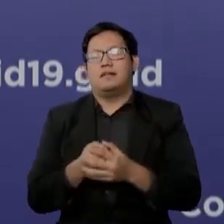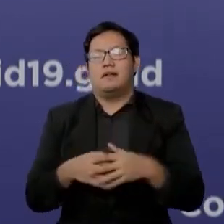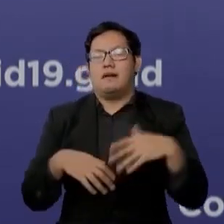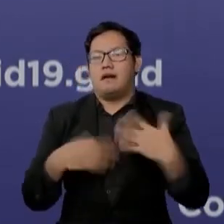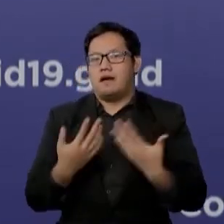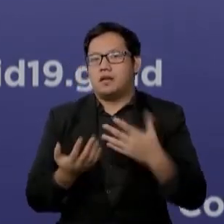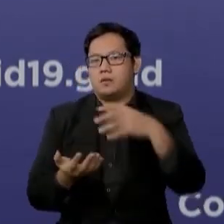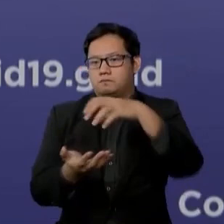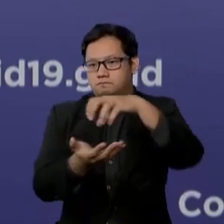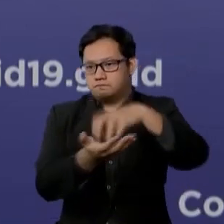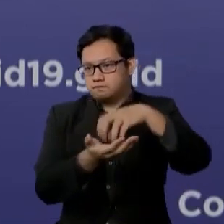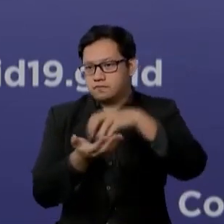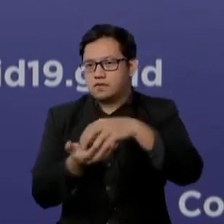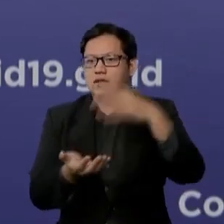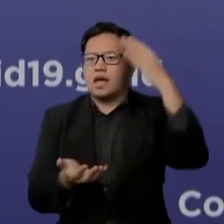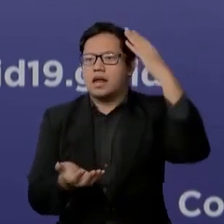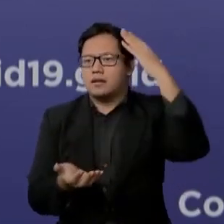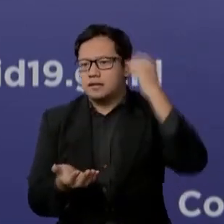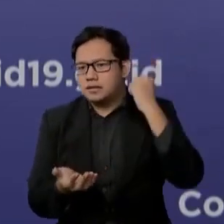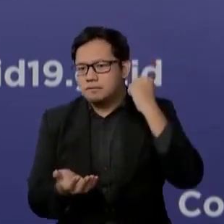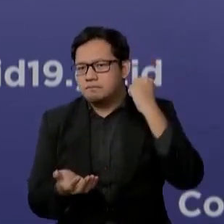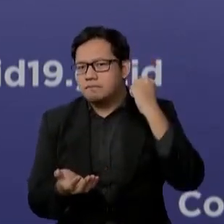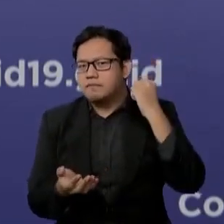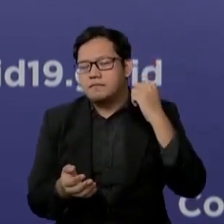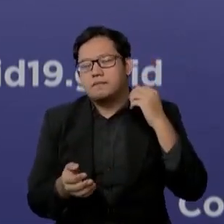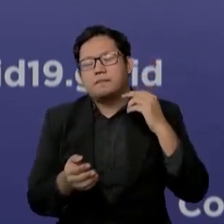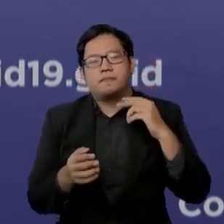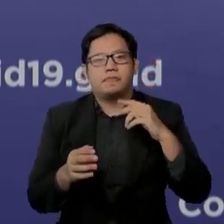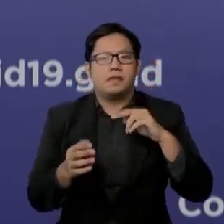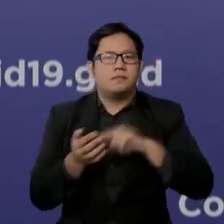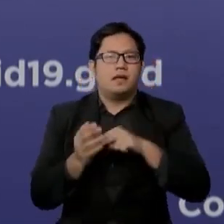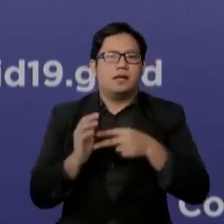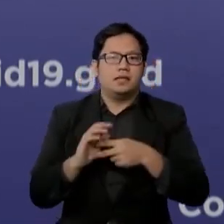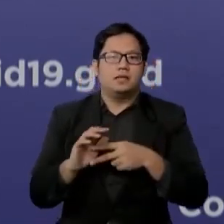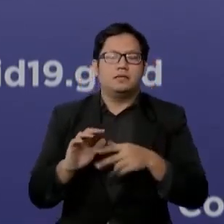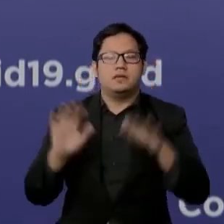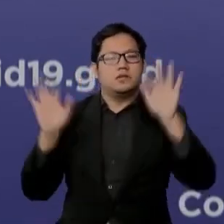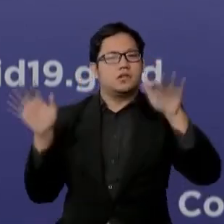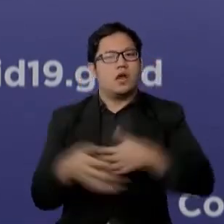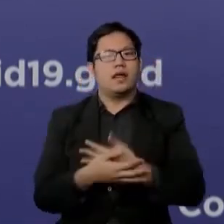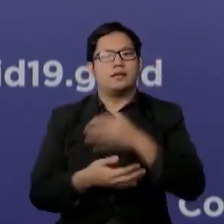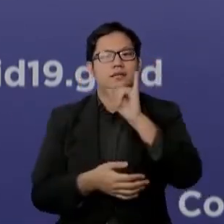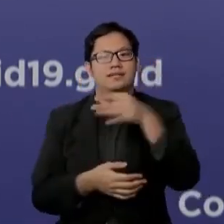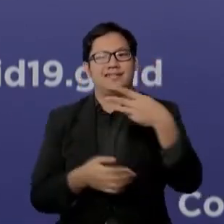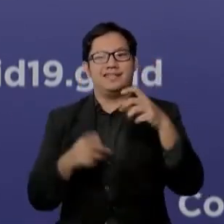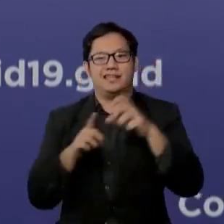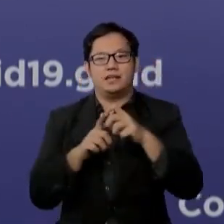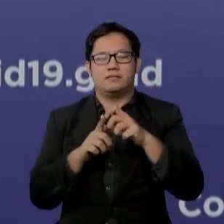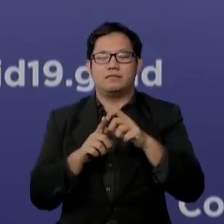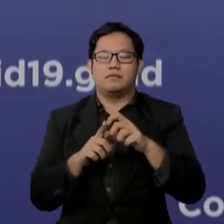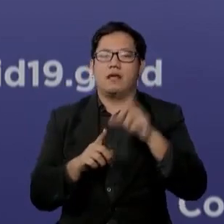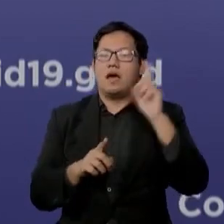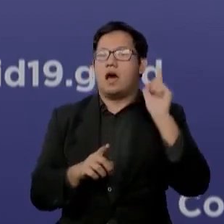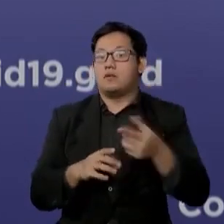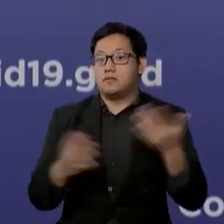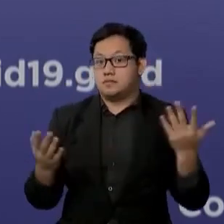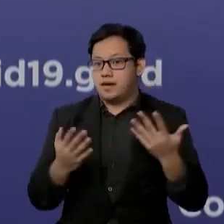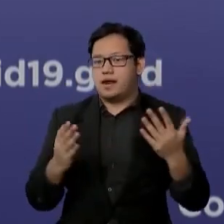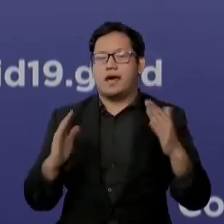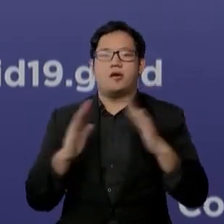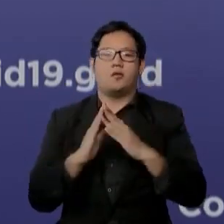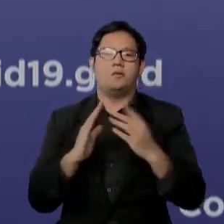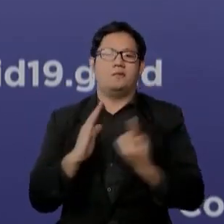yang dalam kualifikasi hitam maka pelaksanaan salat Idul Adha sebaiknya tetap di rumah